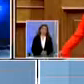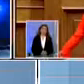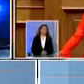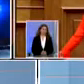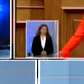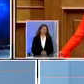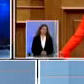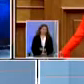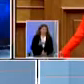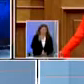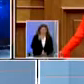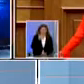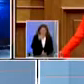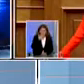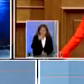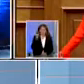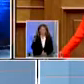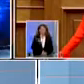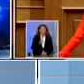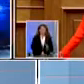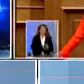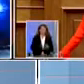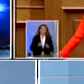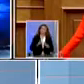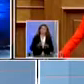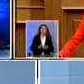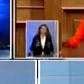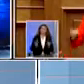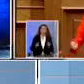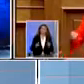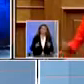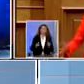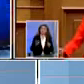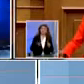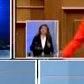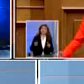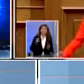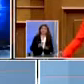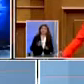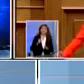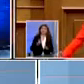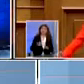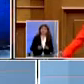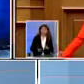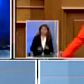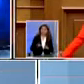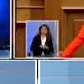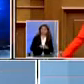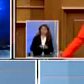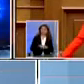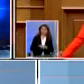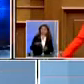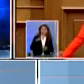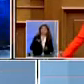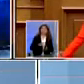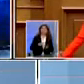τοποθετήσεις του ΣΥΡΙΖΑ. Αν σας καλέσει. Όχι, δεν λοιπόν, συγκλίνω. Αυτό που είπατε είναι. Από διάφορες τοποθετήσεις. Όχι. Σε κάποια... Δεν συγκλίνω σε